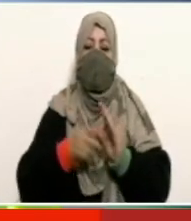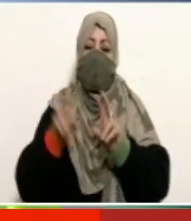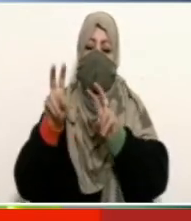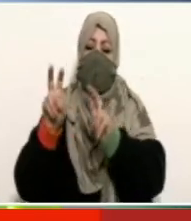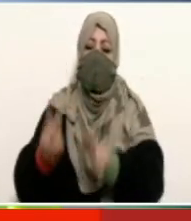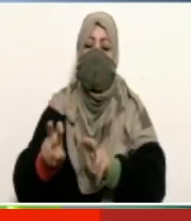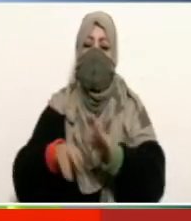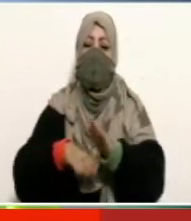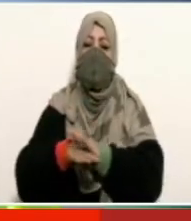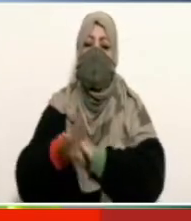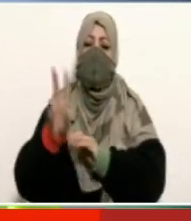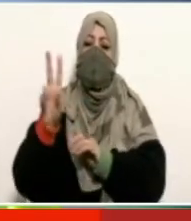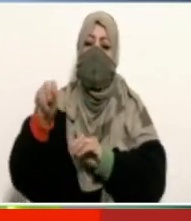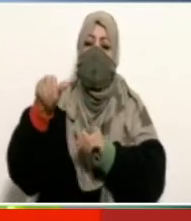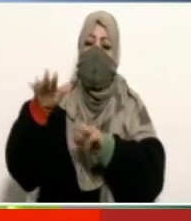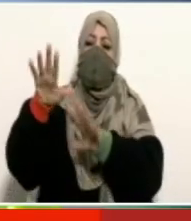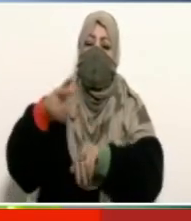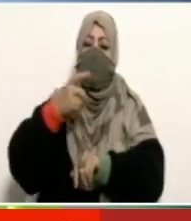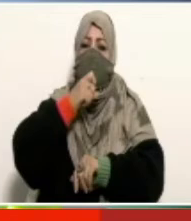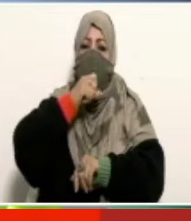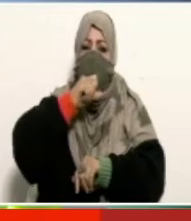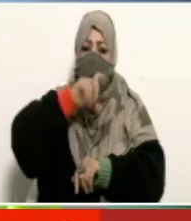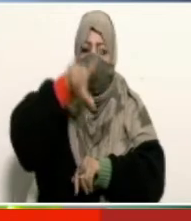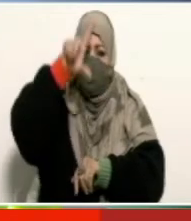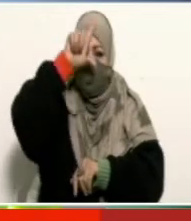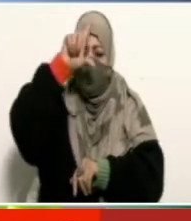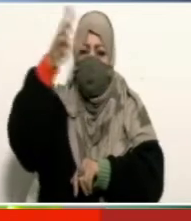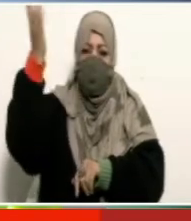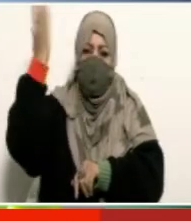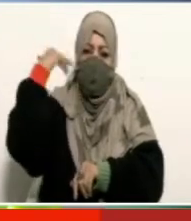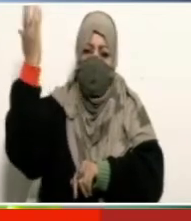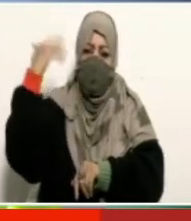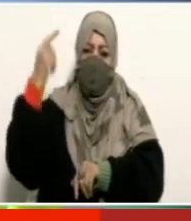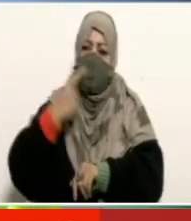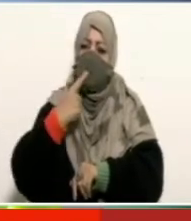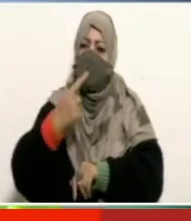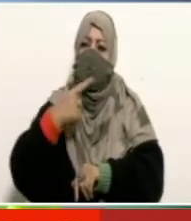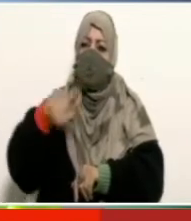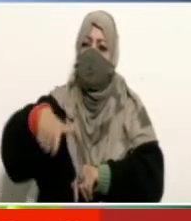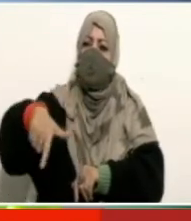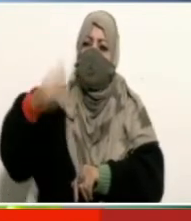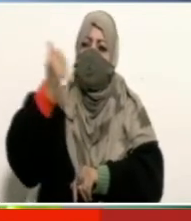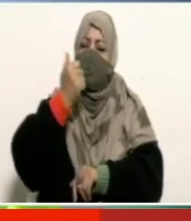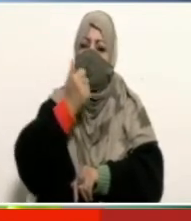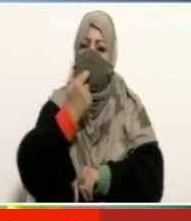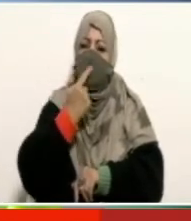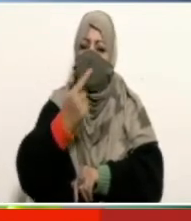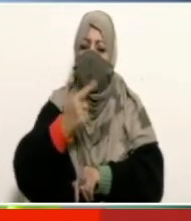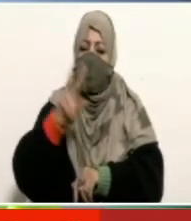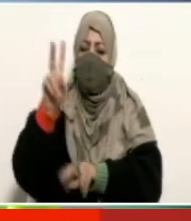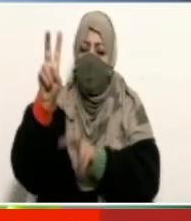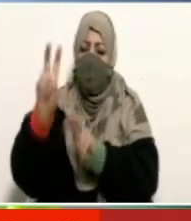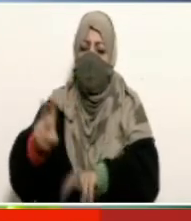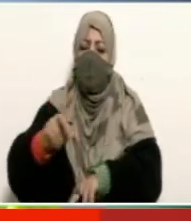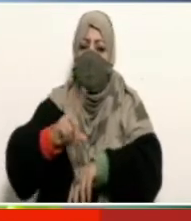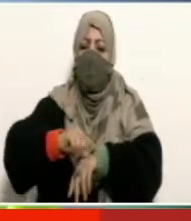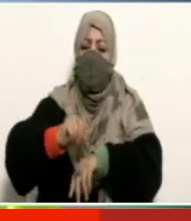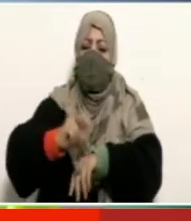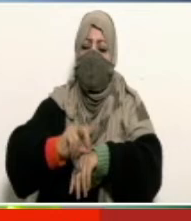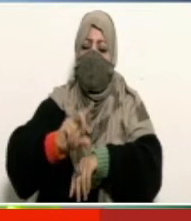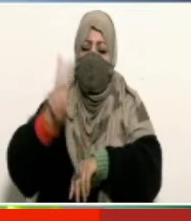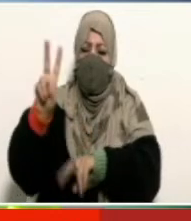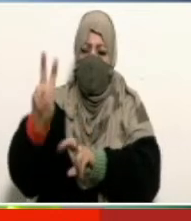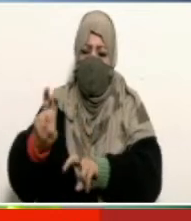بعض الأشخاص المحبس عليهم أو بعض قال بنو عمومتنا يريد أن يأخذ حصتها ويبيعها، هل يجوز له بيعها أو لا؟